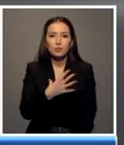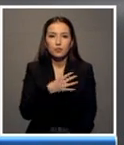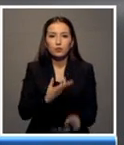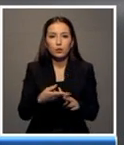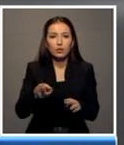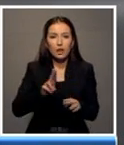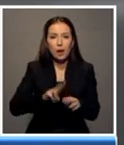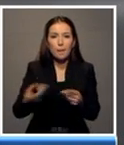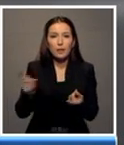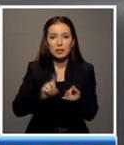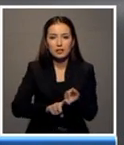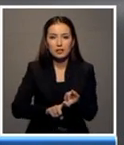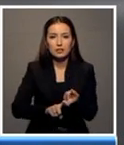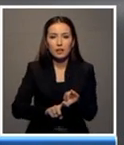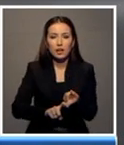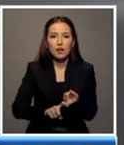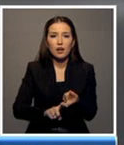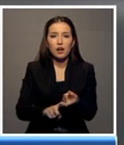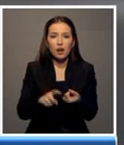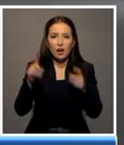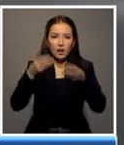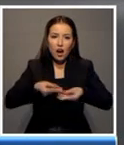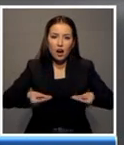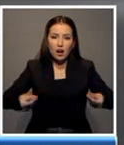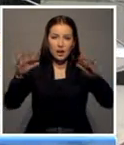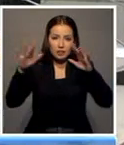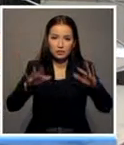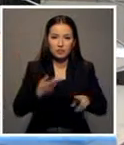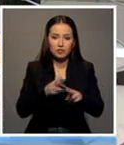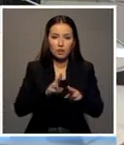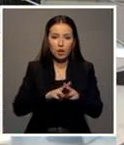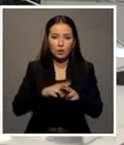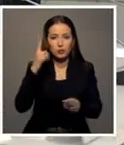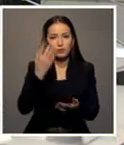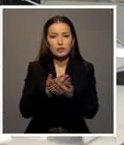өтуіне байланысты далада қардың еруі болжанады деп болжам